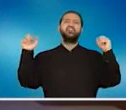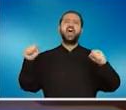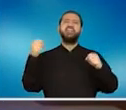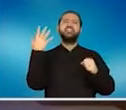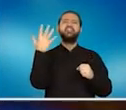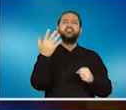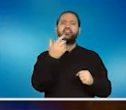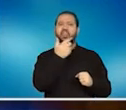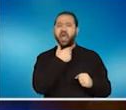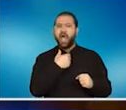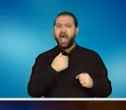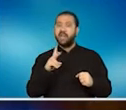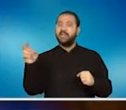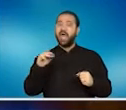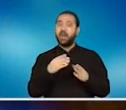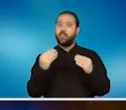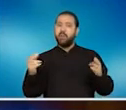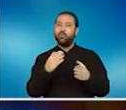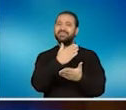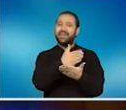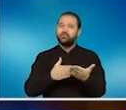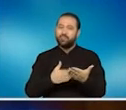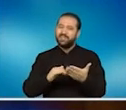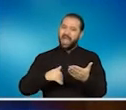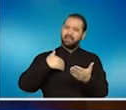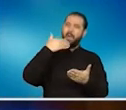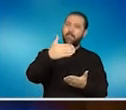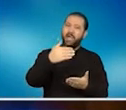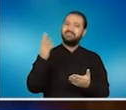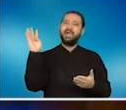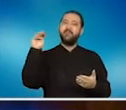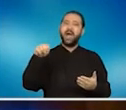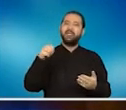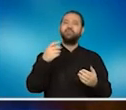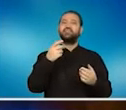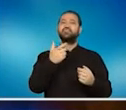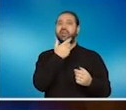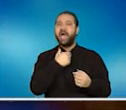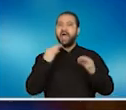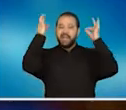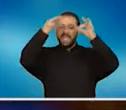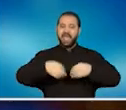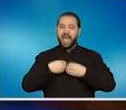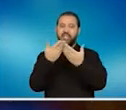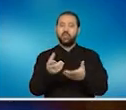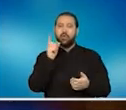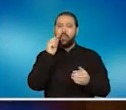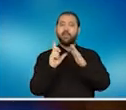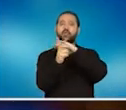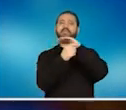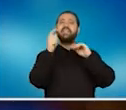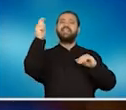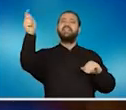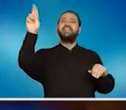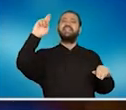dar mai mult de jumătate, peste 40 de ani, a dăruit românilor din Transilvania, pe care